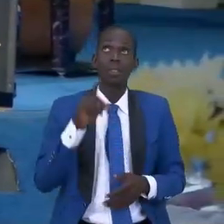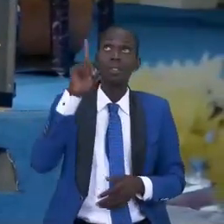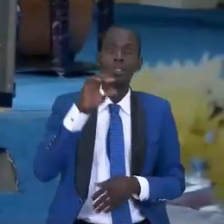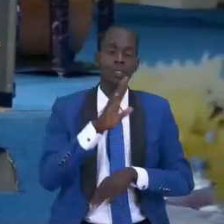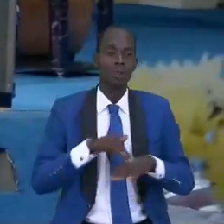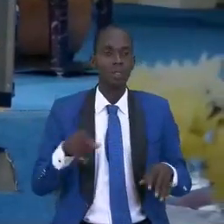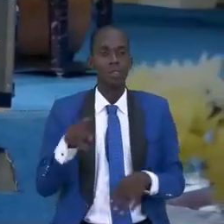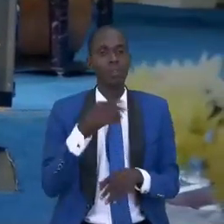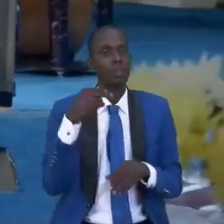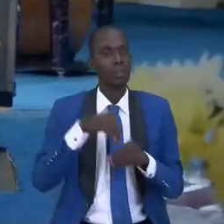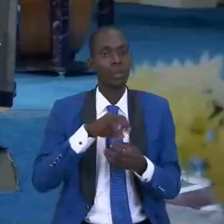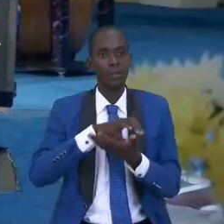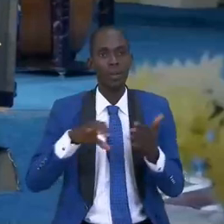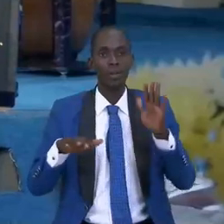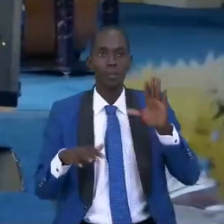Verset 50.